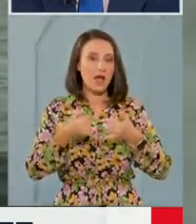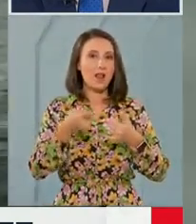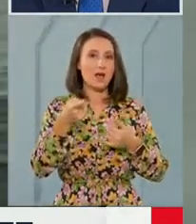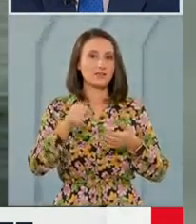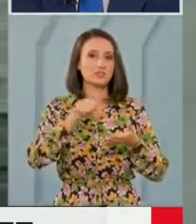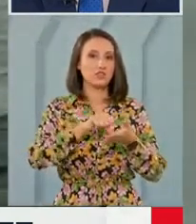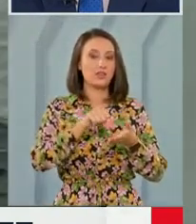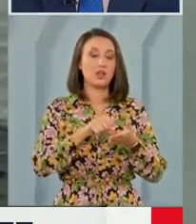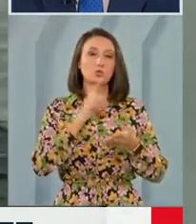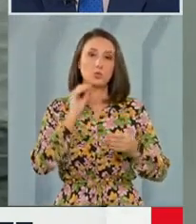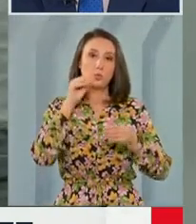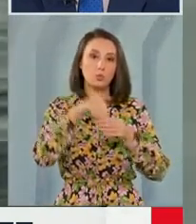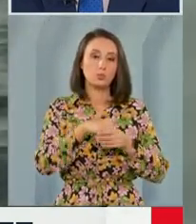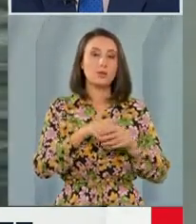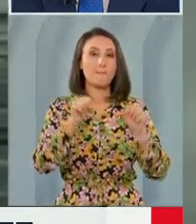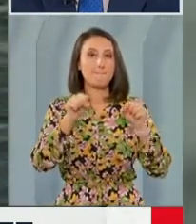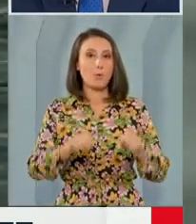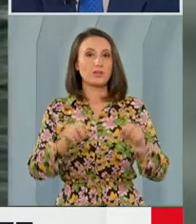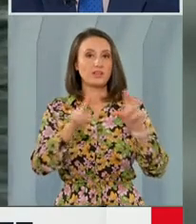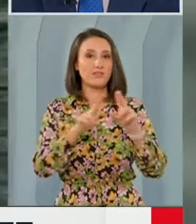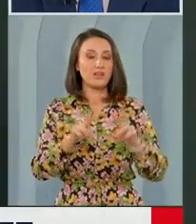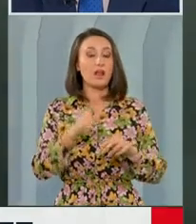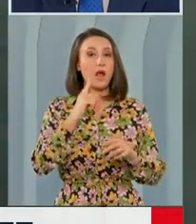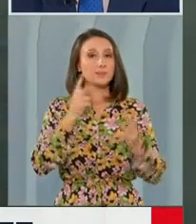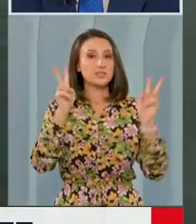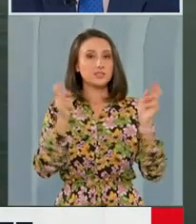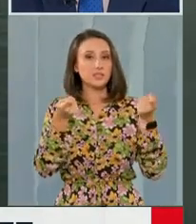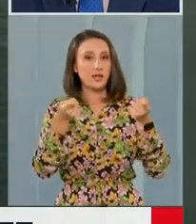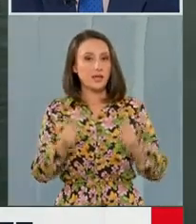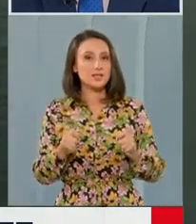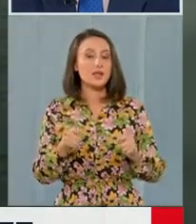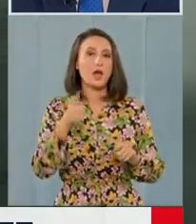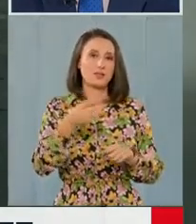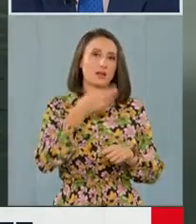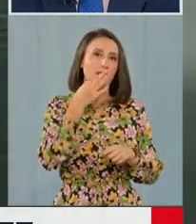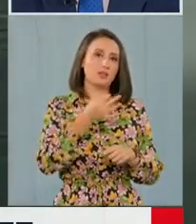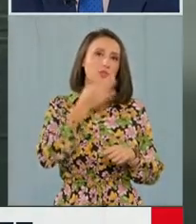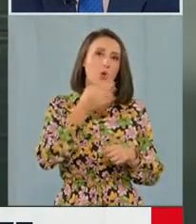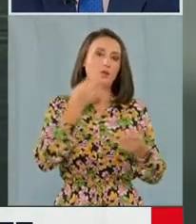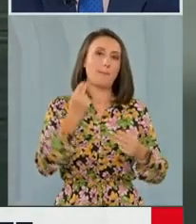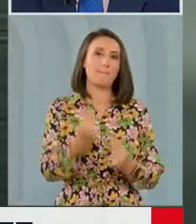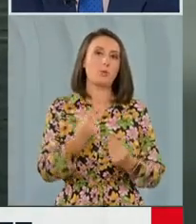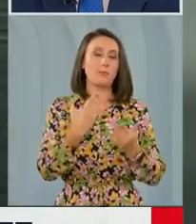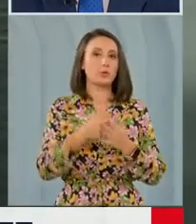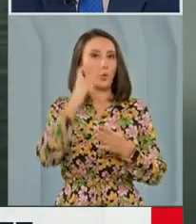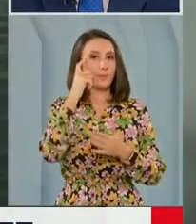centrală sunt integrate ca proprietate federală. Am încheiat citatul. Asta este o retorică. Retorică